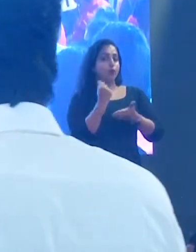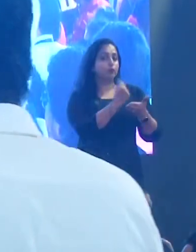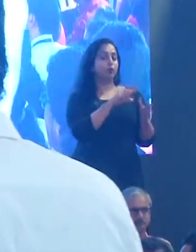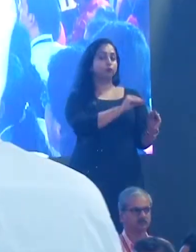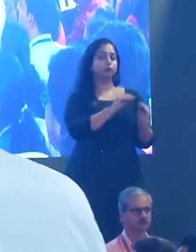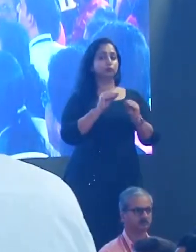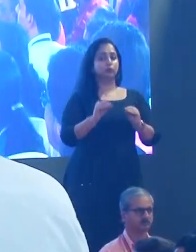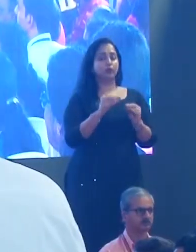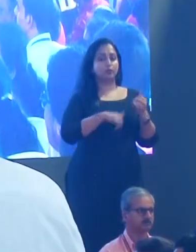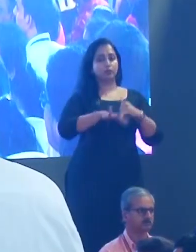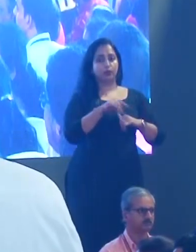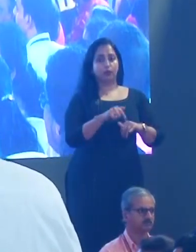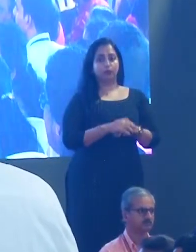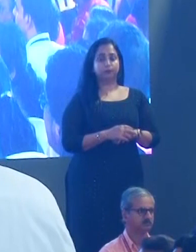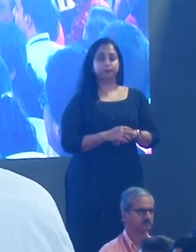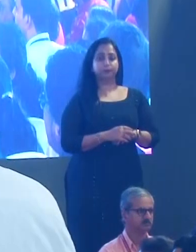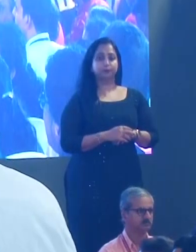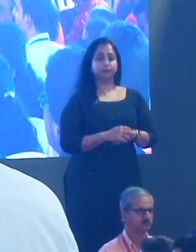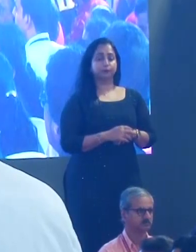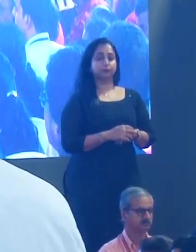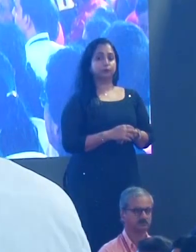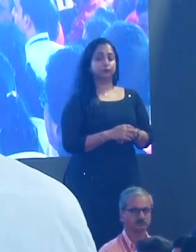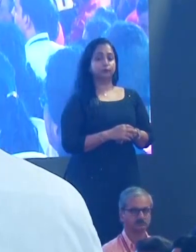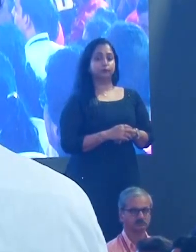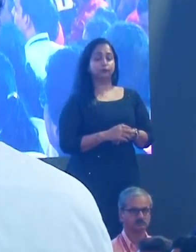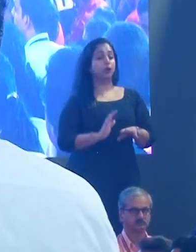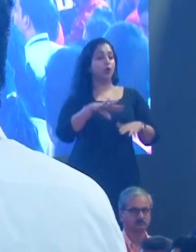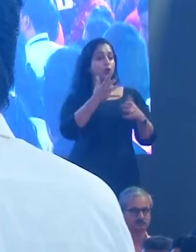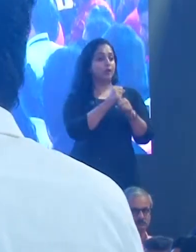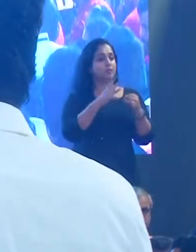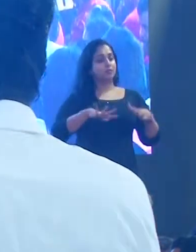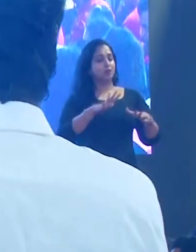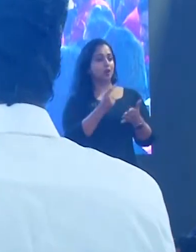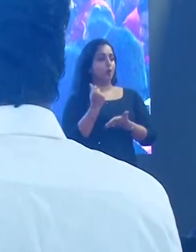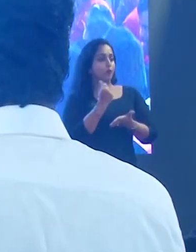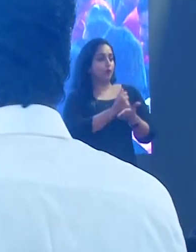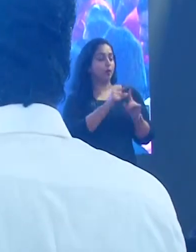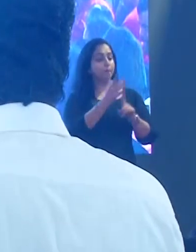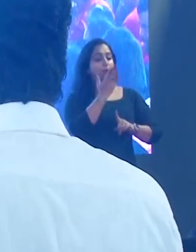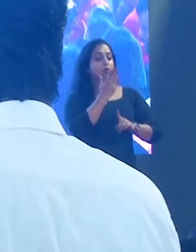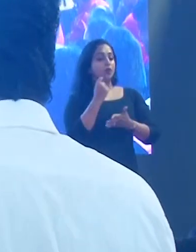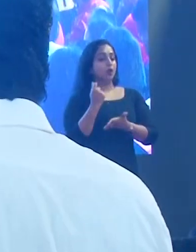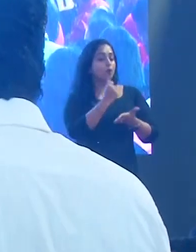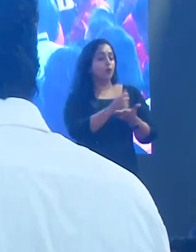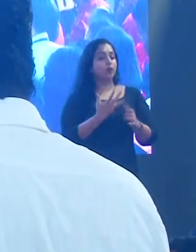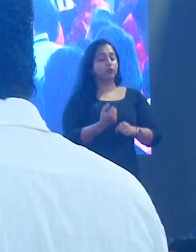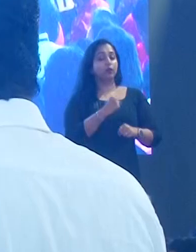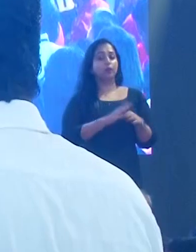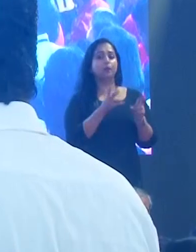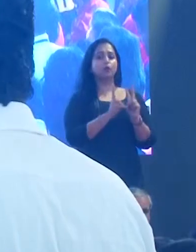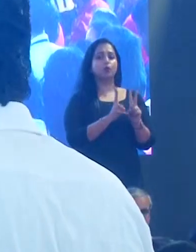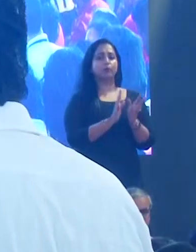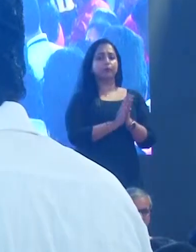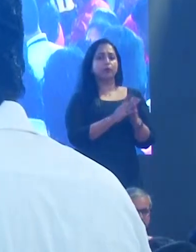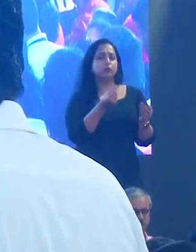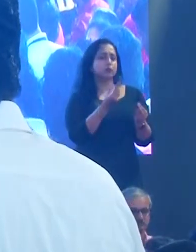ഒരു നില വരുന്നു. അത് മറ്റ് ജനറൽ ഫണ്ടിൽ നിന്നോ അല്ല പഞ്ചായത്തിൻ്റെ തനത് ഫണ്ടിൽ നിന്നോ എടുക്കുമ്പോൾ